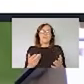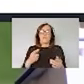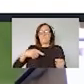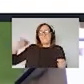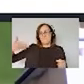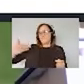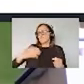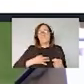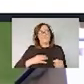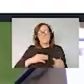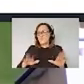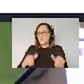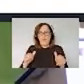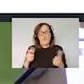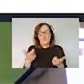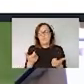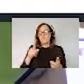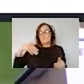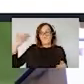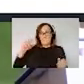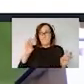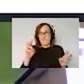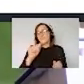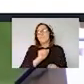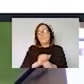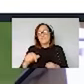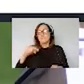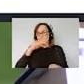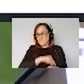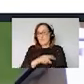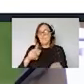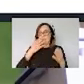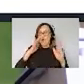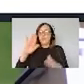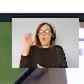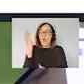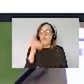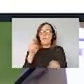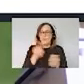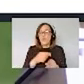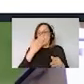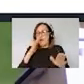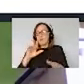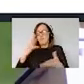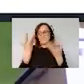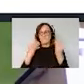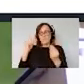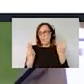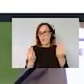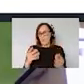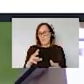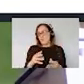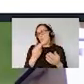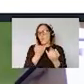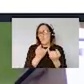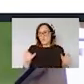prezentujemy cokolwiek i nawet ja prowadzę warsztat, jestem w stanie po pierwsze pokazać okno, ale jestem w stanie też pokazać nawet manualnie różne rzeczy. W związku z